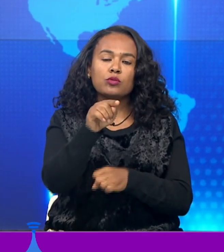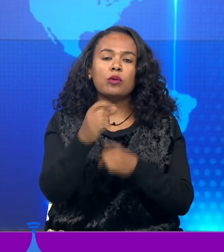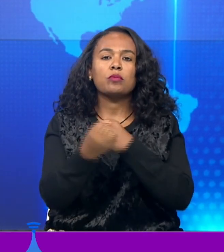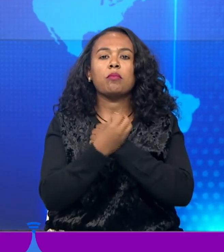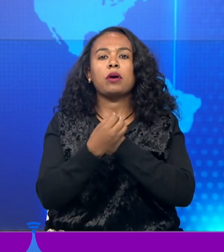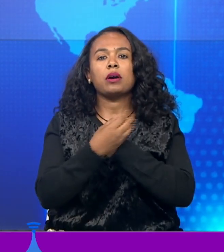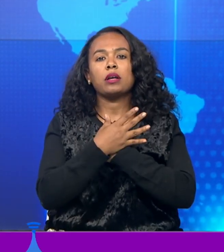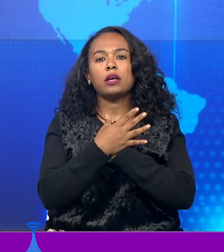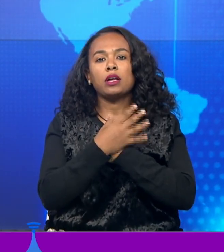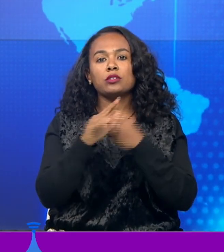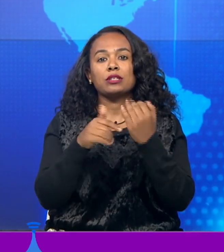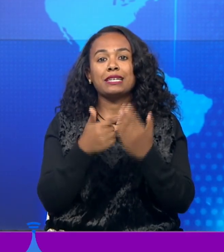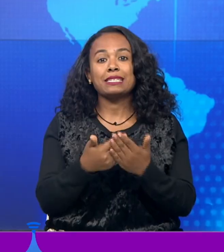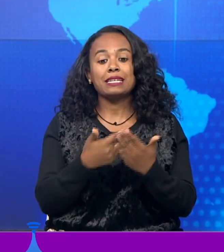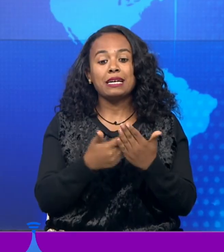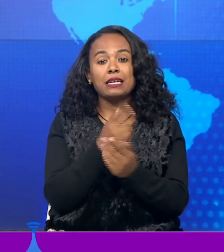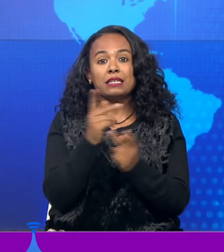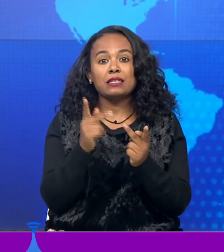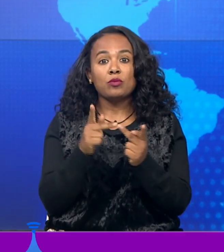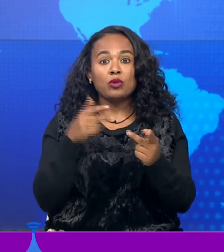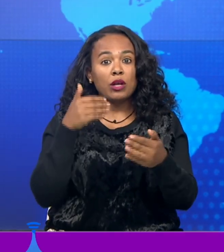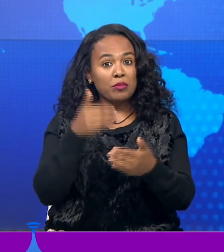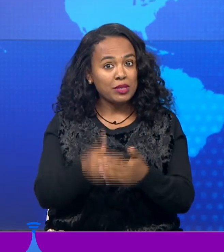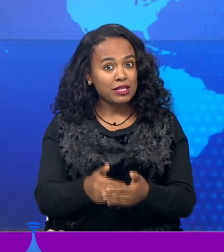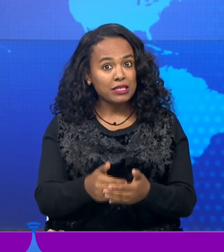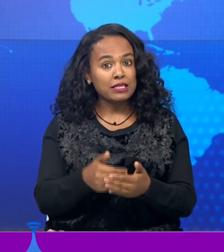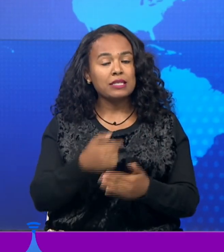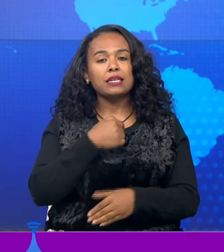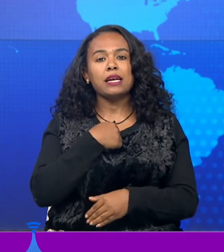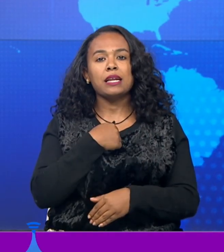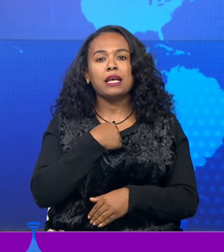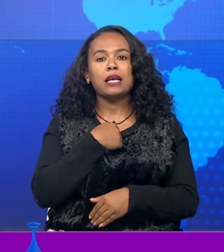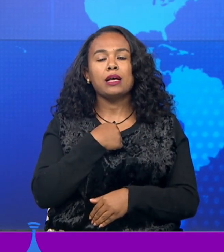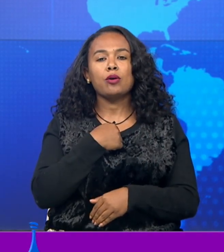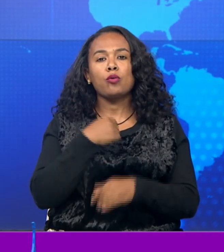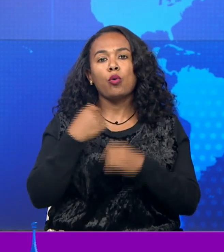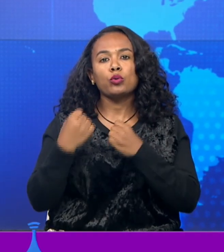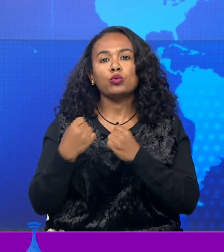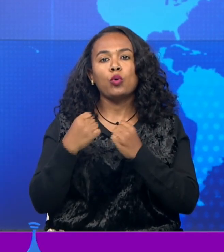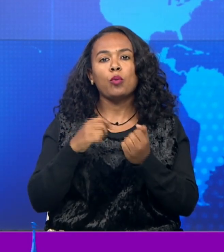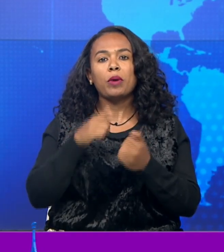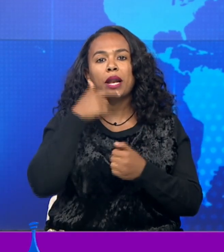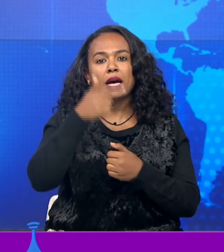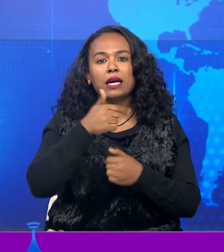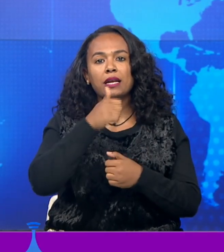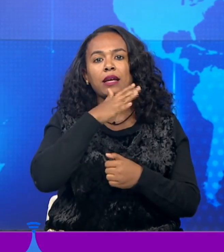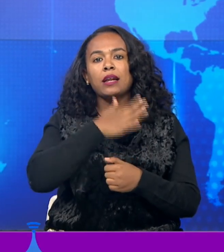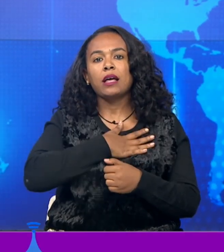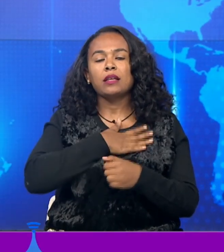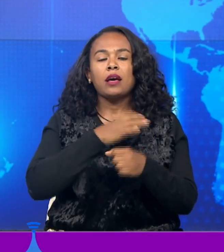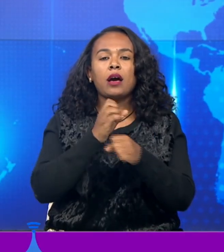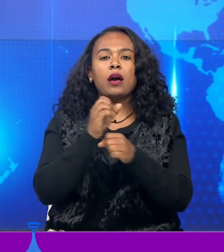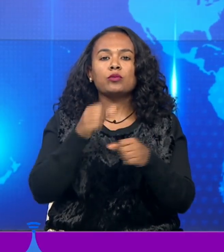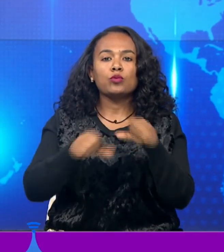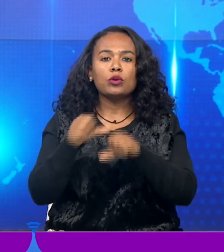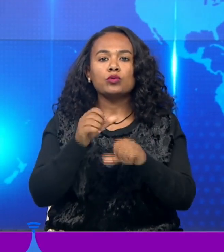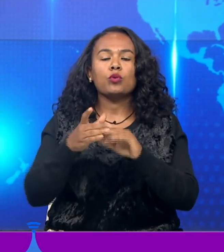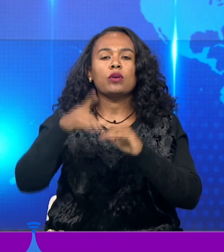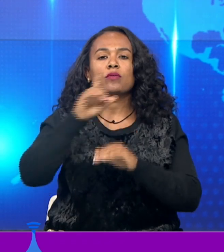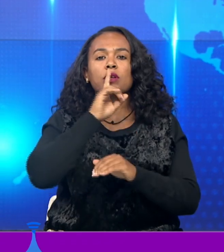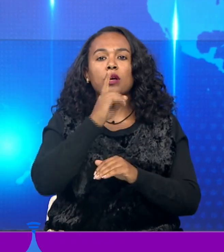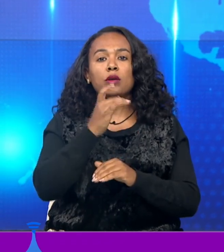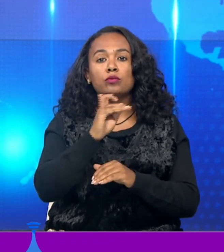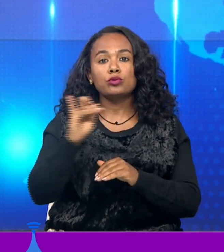ታማክረኛለች። ስለዚህ ለኔ እዚህ ቦታ መድረስ፣ ለኔ ጎልቶ መናገር የእናቴ አስተዋጽኦ ከፍ ያለ። እዚህ በዛ መንገድ ነው